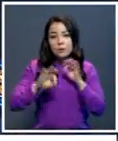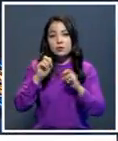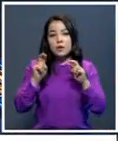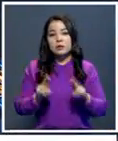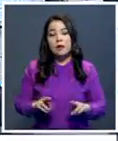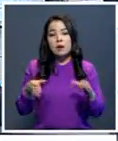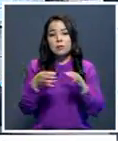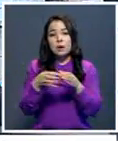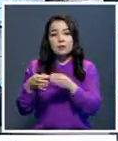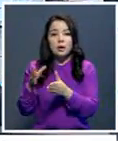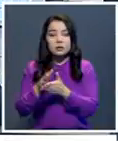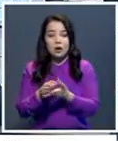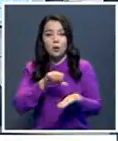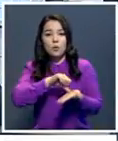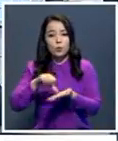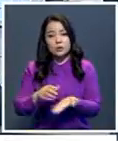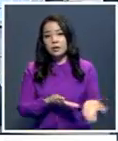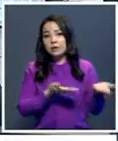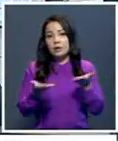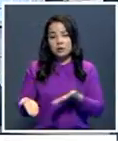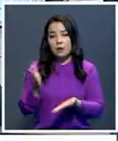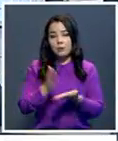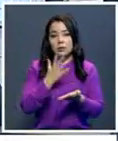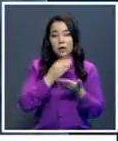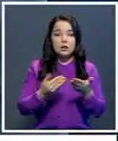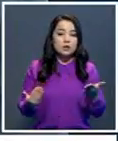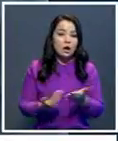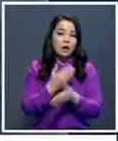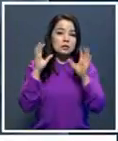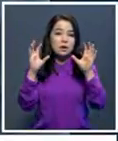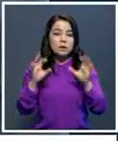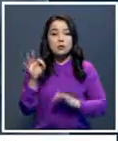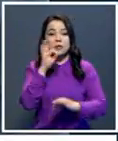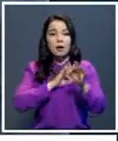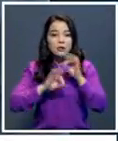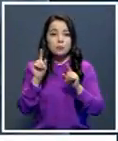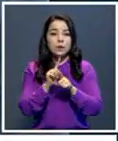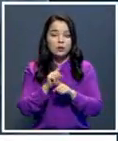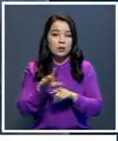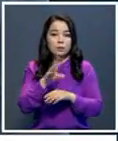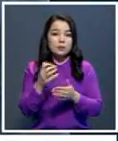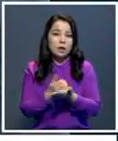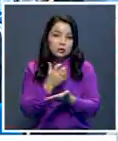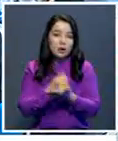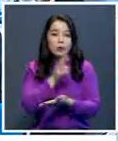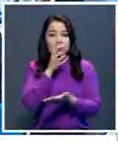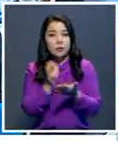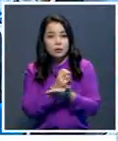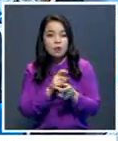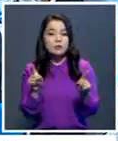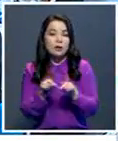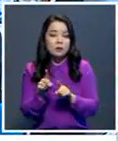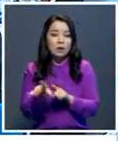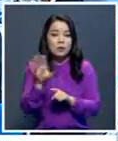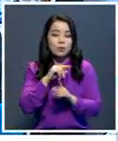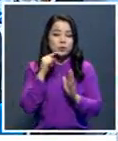компаниялардың өкілдері келді. Медицина саласы туралы жаңа заңда дәрі-дәрмектің қол жетімділігі, дәрігерлердің жалақы нормасы сынды өзекті